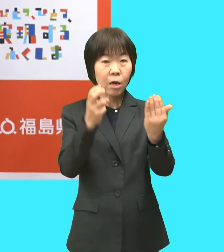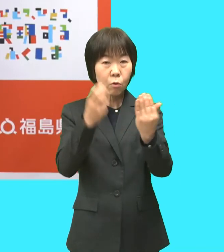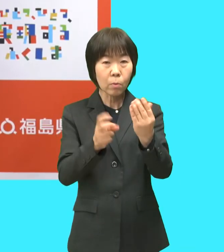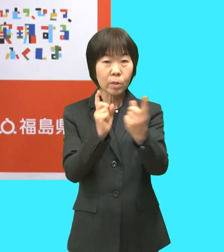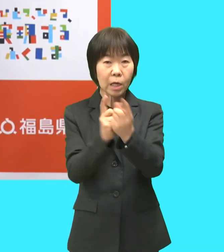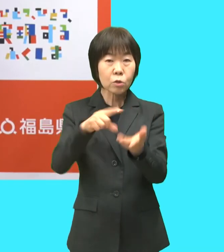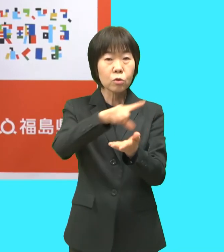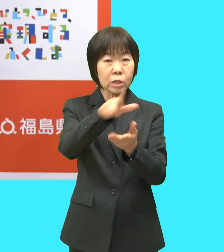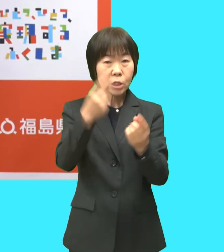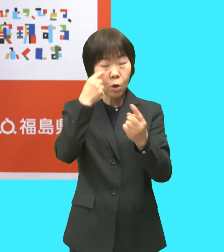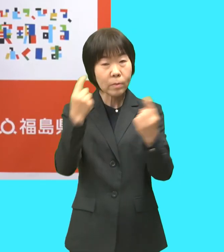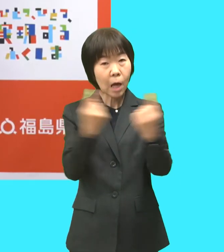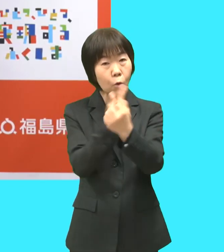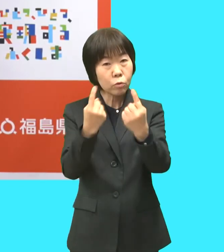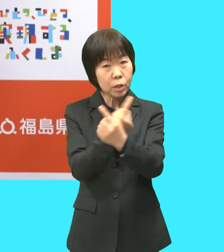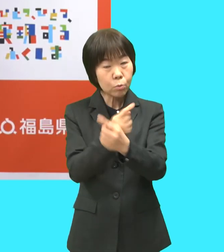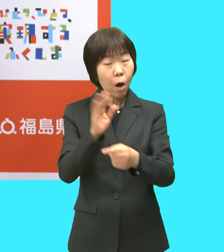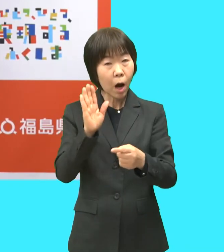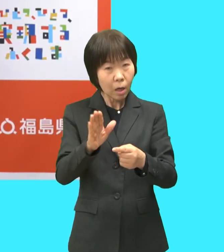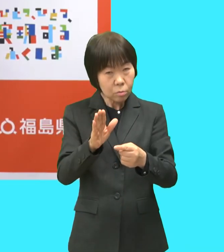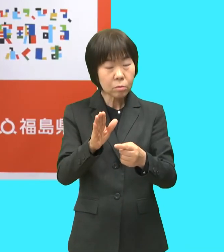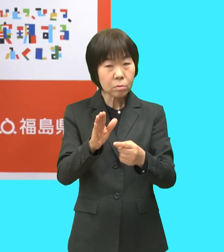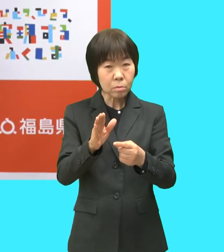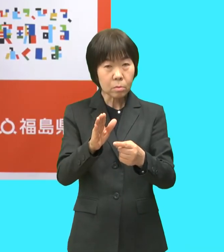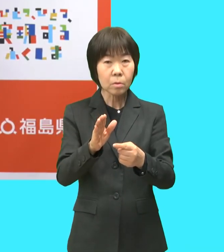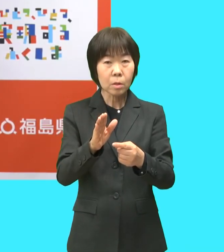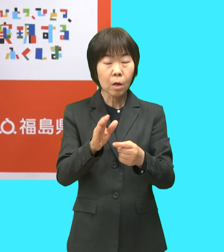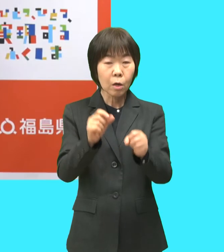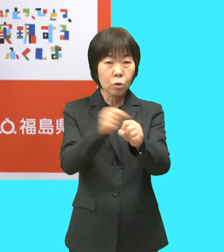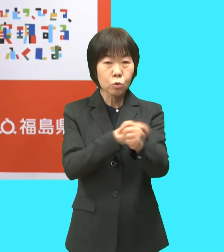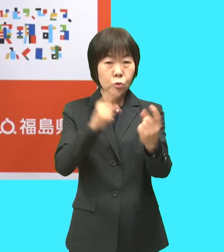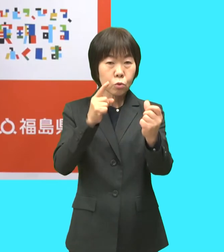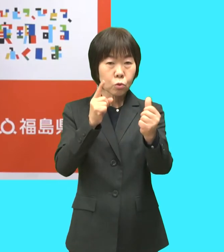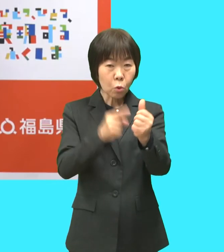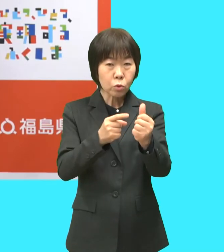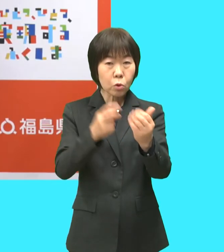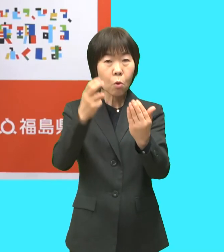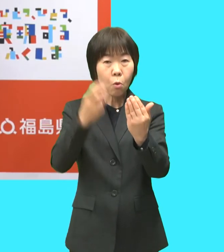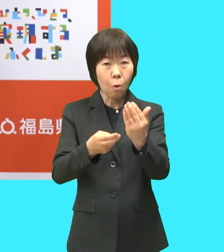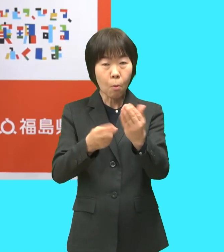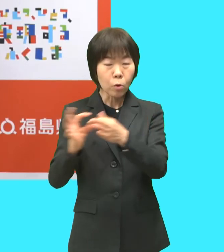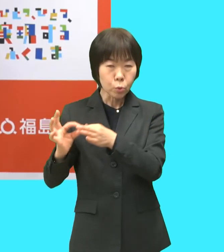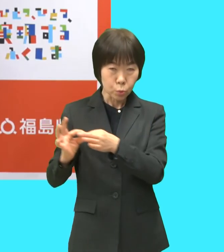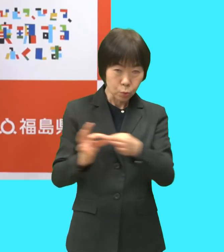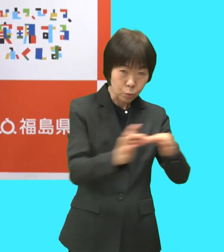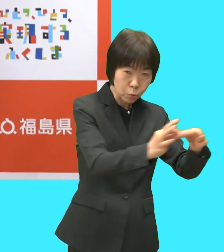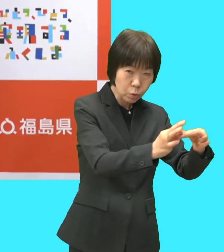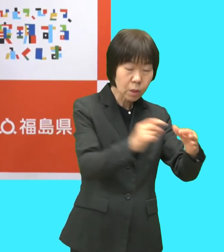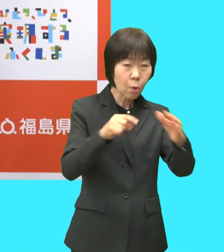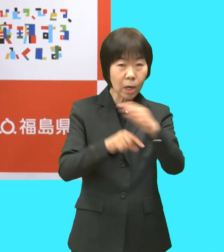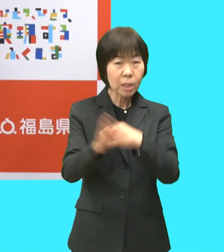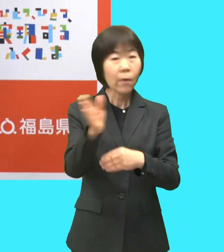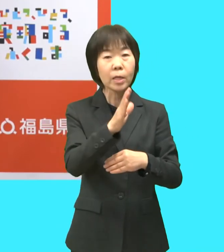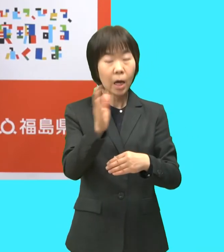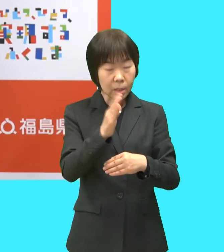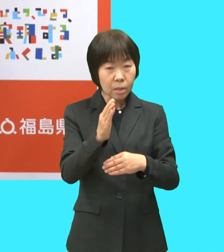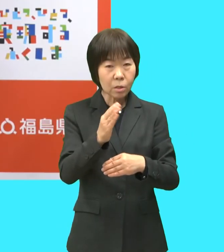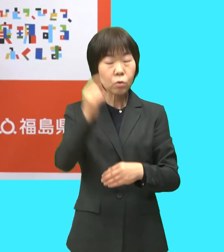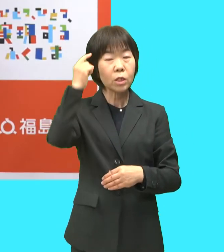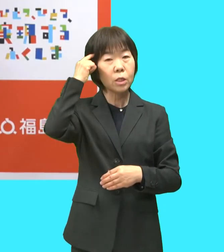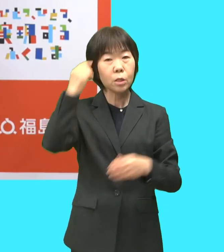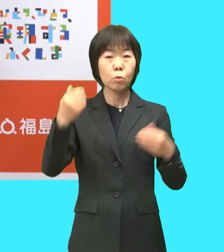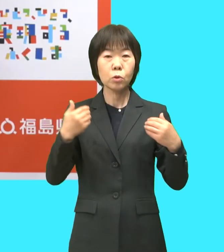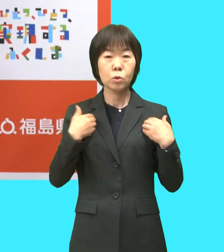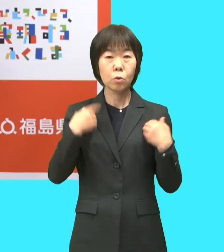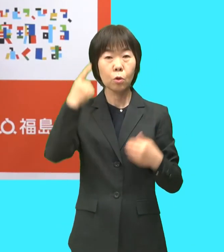の見直しっていうのはいずれあるということは法律にも明記されてますし、やっぱり特措法もですね、特措法であっていつまでも続くものではないという認識もやっぱり必